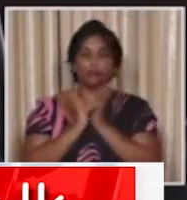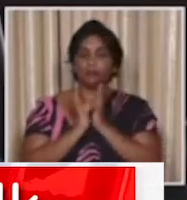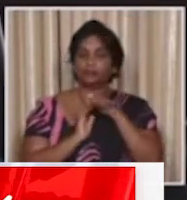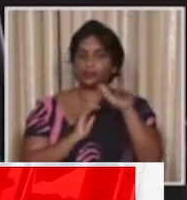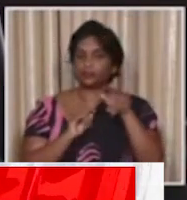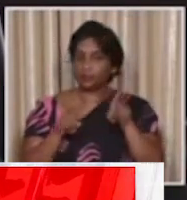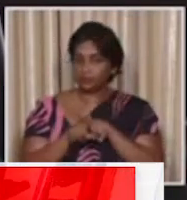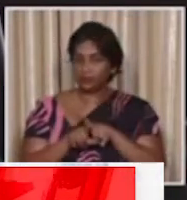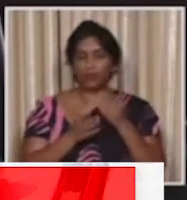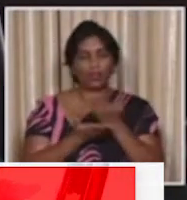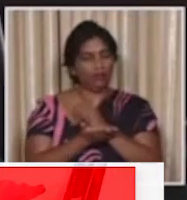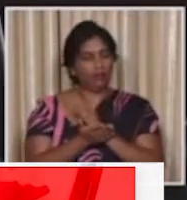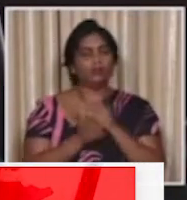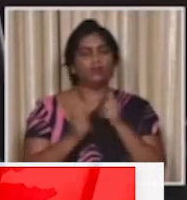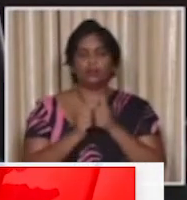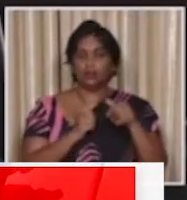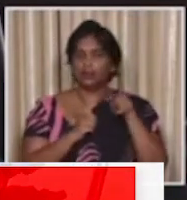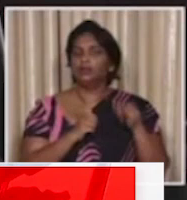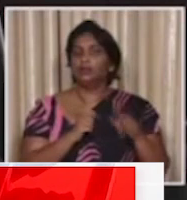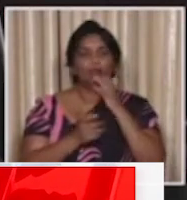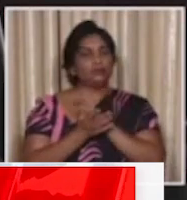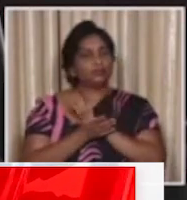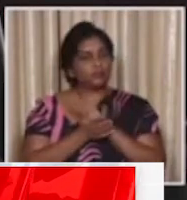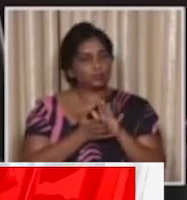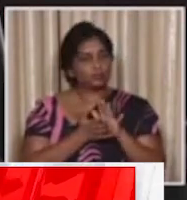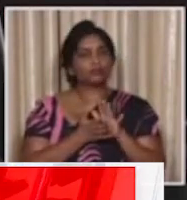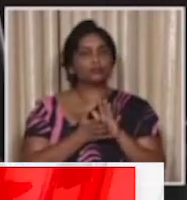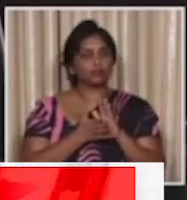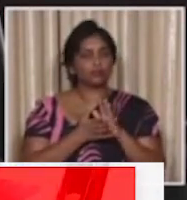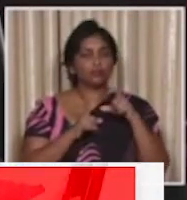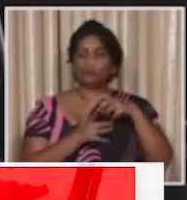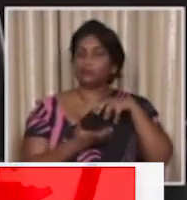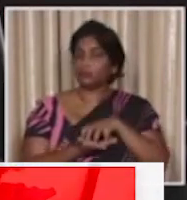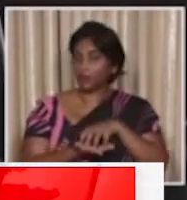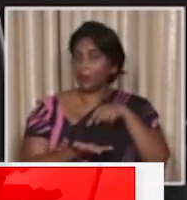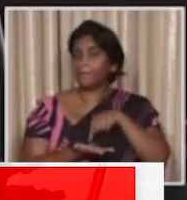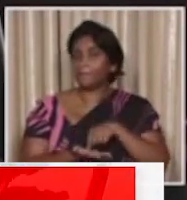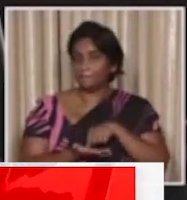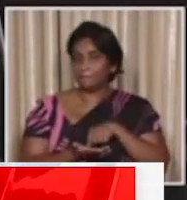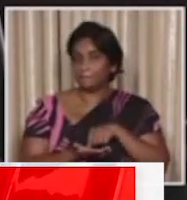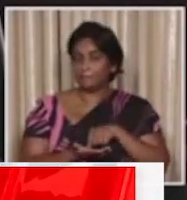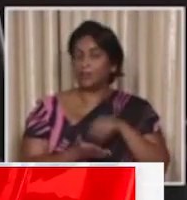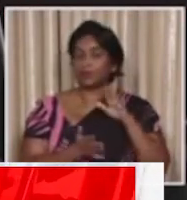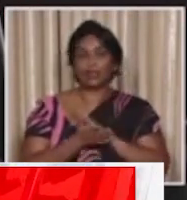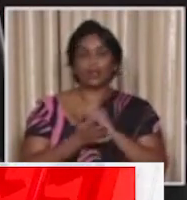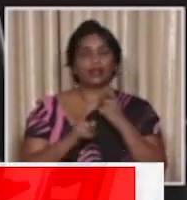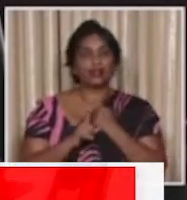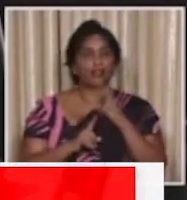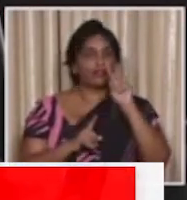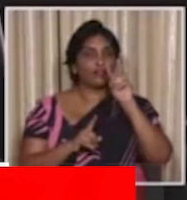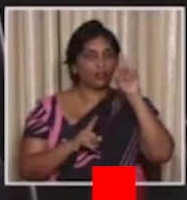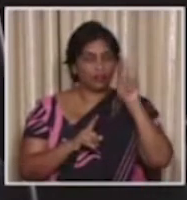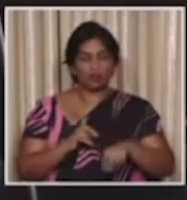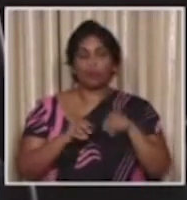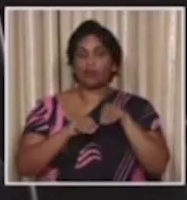වගේ වෙන් කරලා හරිගස්සලා ඒ හම්බන්තොට දිස්ත්‍රික්කයේ මැද තියෙන හෙට්ටයාර 23.